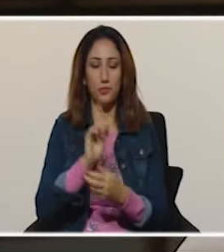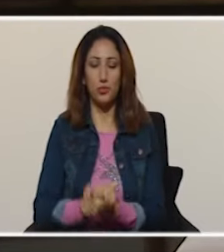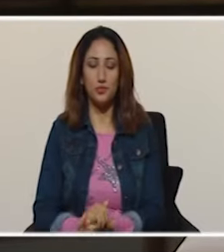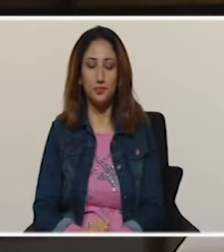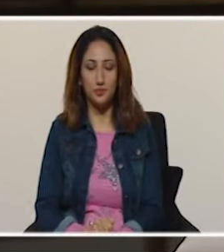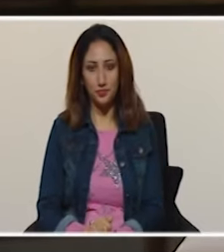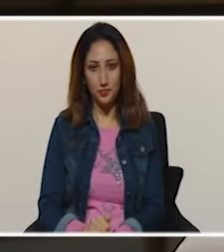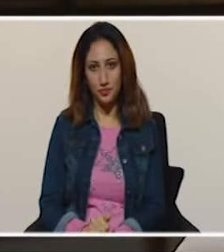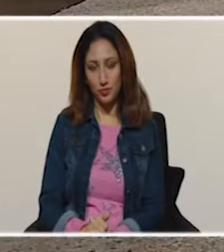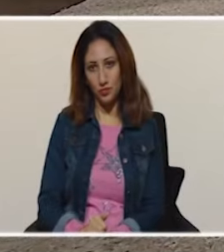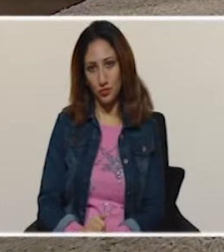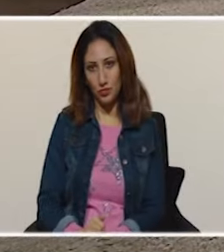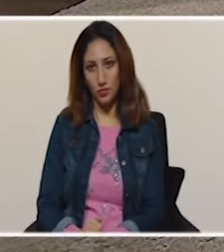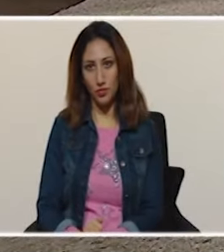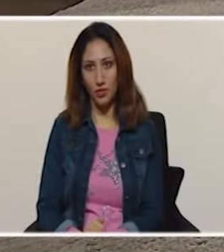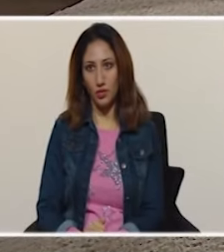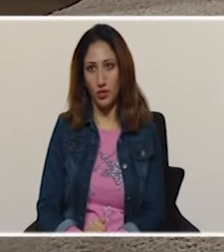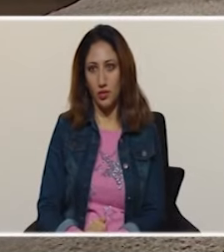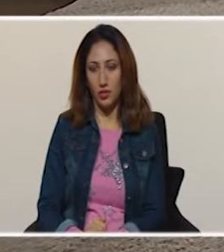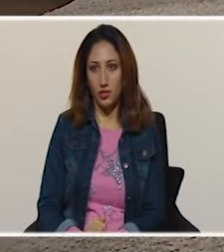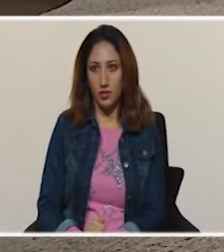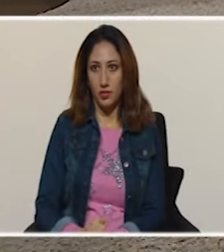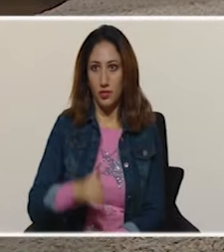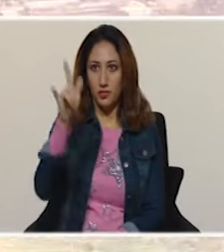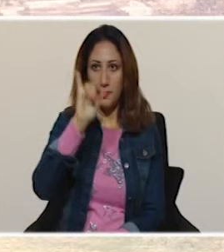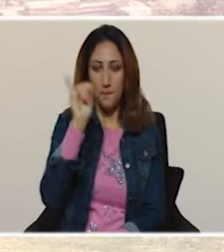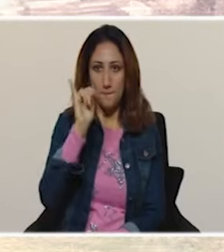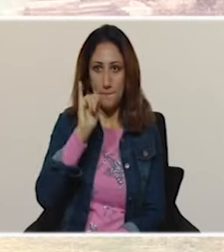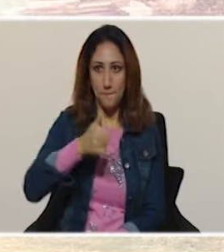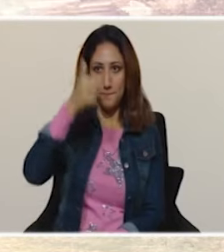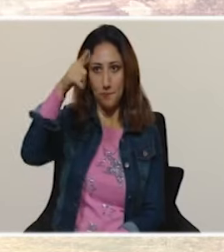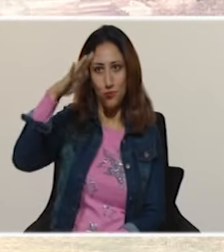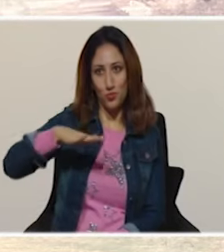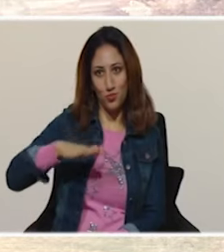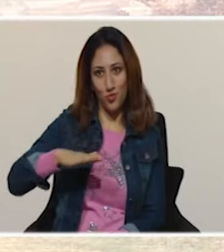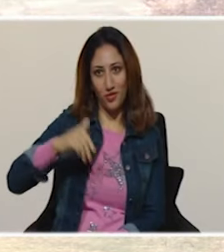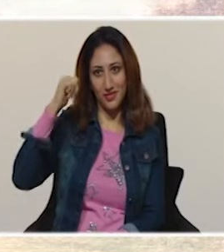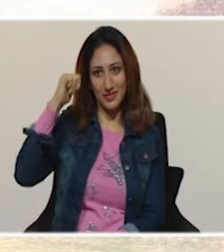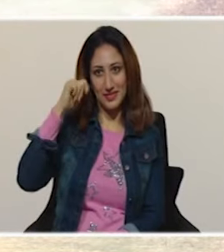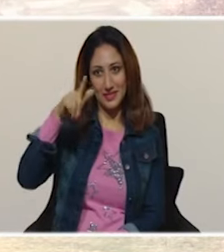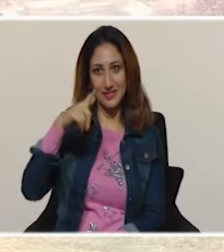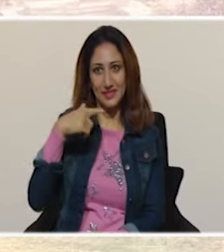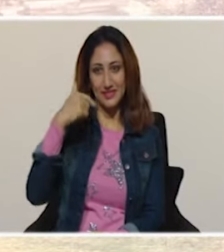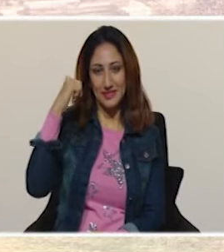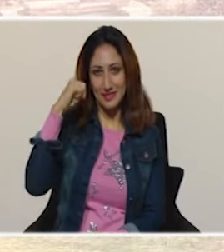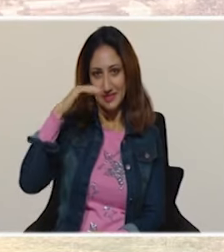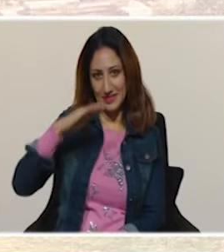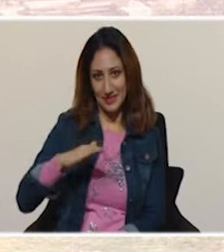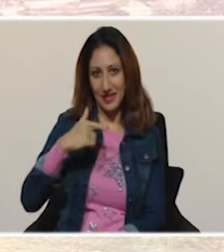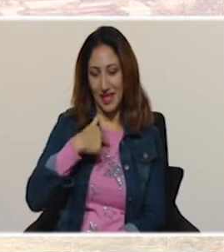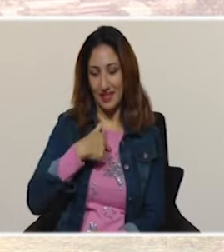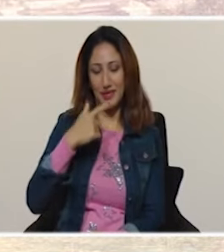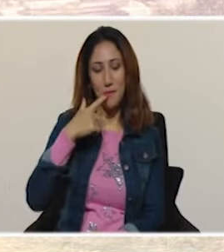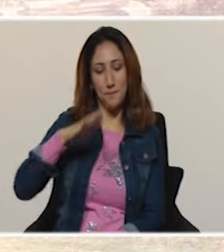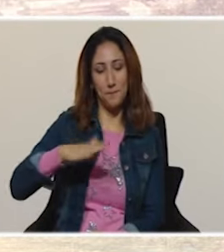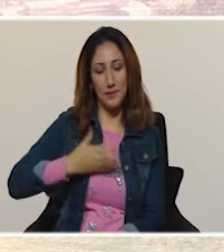مع بعض أهم الحاجات اللي كانت بتميز طفولتك. زوزو، خلي بالك من زوزو يا دكتور، دي أنا كان عمري